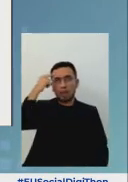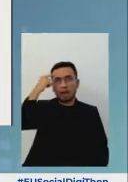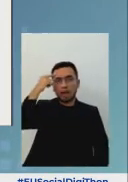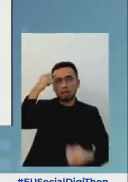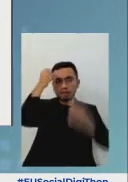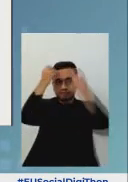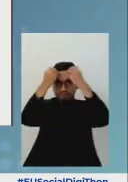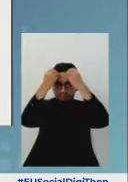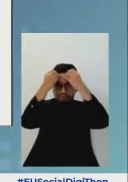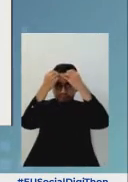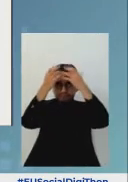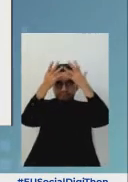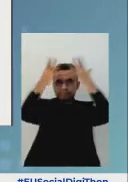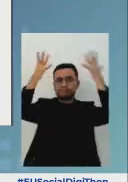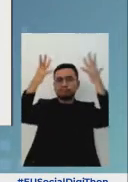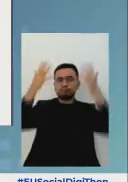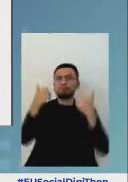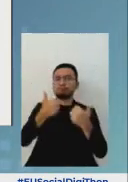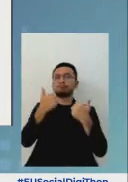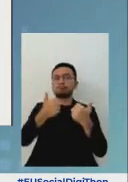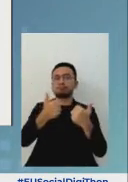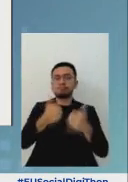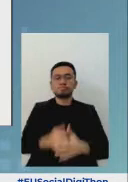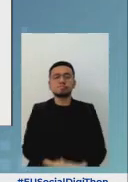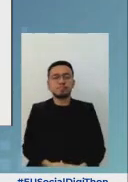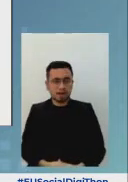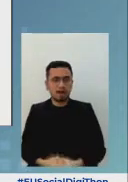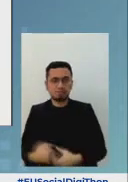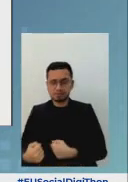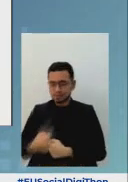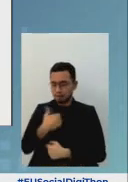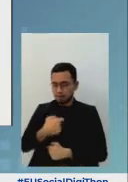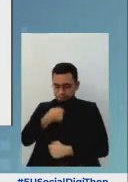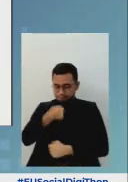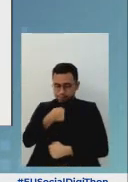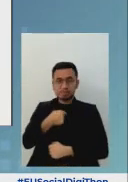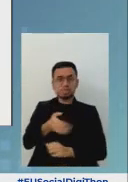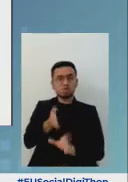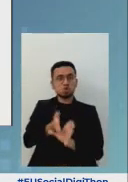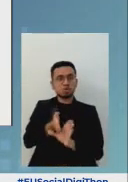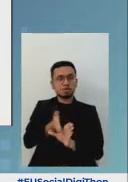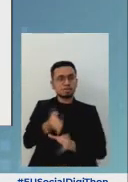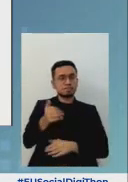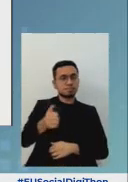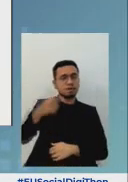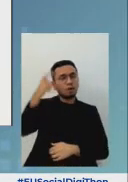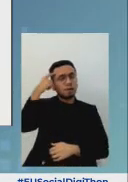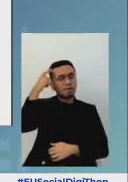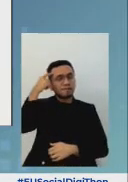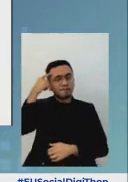tumbuh dengan baik ya, untuk psikologisnya ya, untuk kognitif,